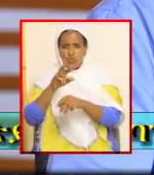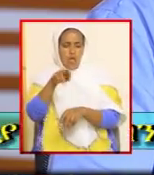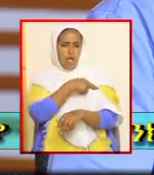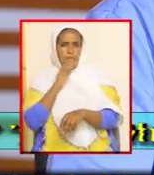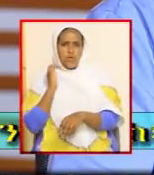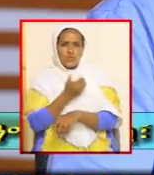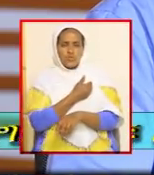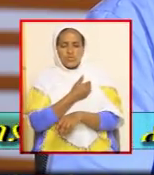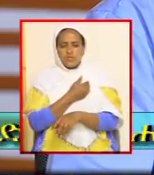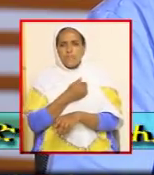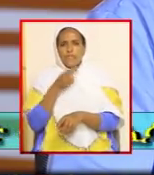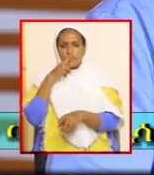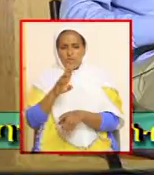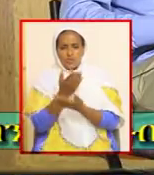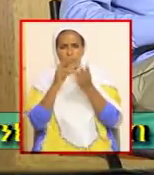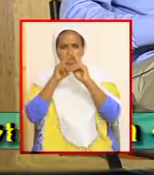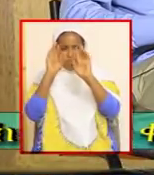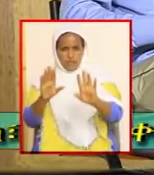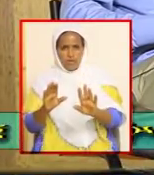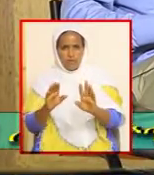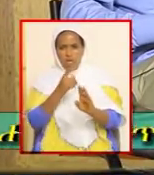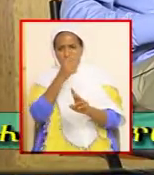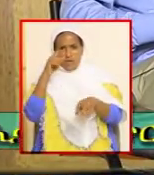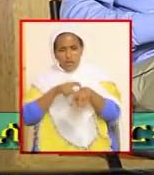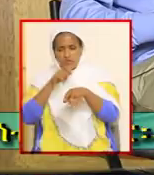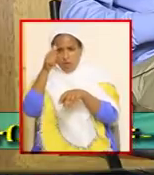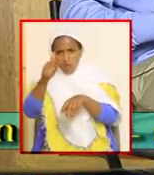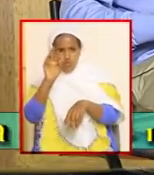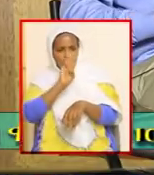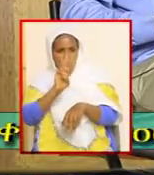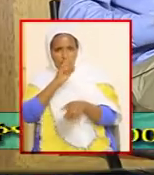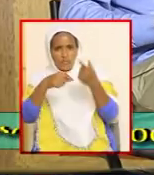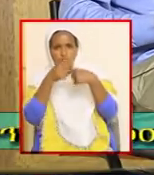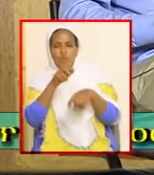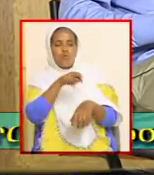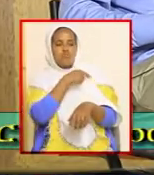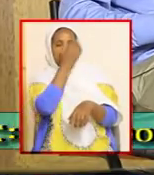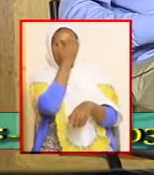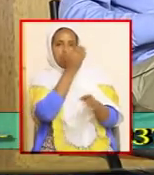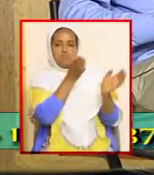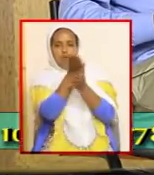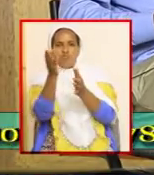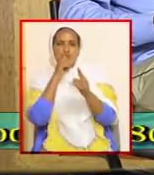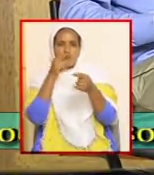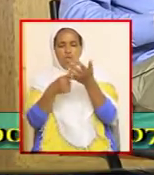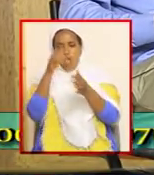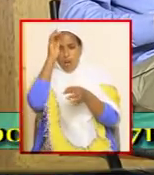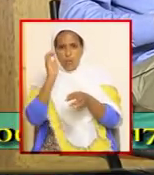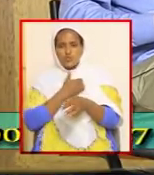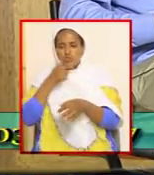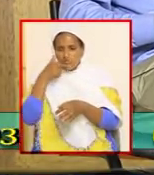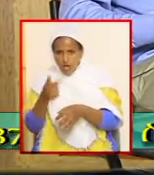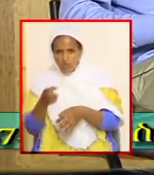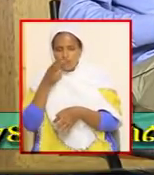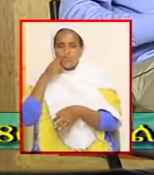የሚለውና ሃይማኖታችን የሚያዘው ነገር በጣም የሚገርም ነውና ኦልሬዲ ለካ አንዳንዴ ሳይንሱ የሚመጣው ከዛ ነው ወይ ያሰኛሉና አባቶቻችን